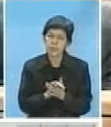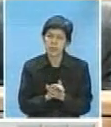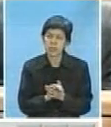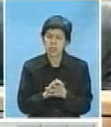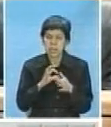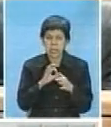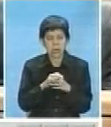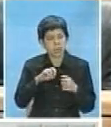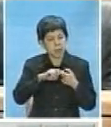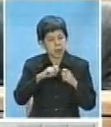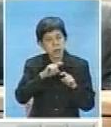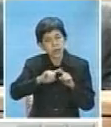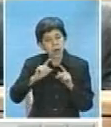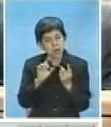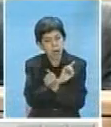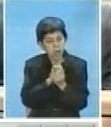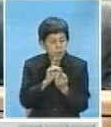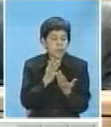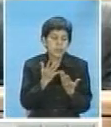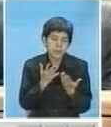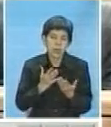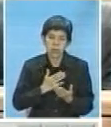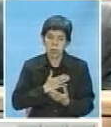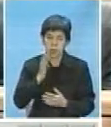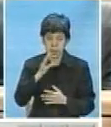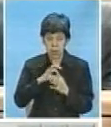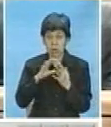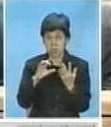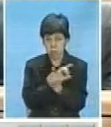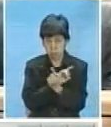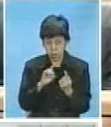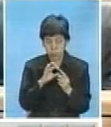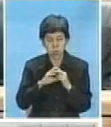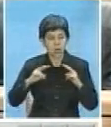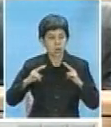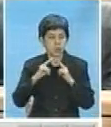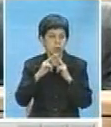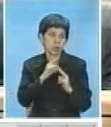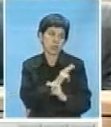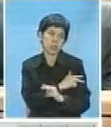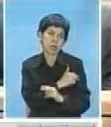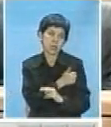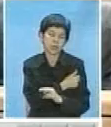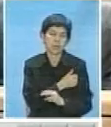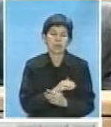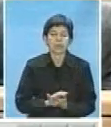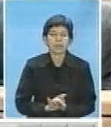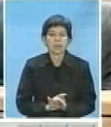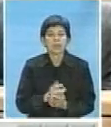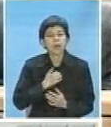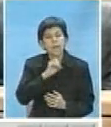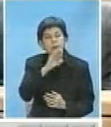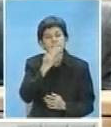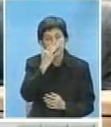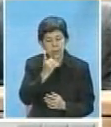ซากปรักหักพังของสังคมที่ผมพูดก็คือสังคมของกระทรวงสาธารณสุขทำไมผมถึงกล้าพู